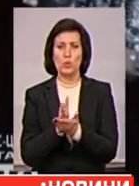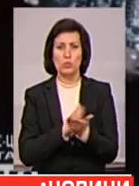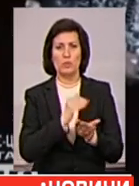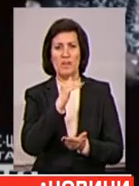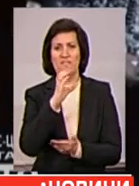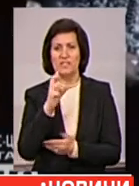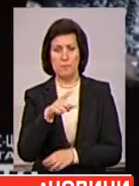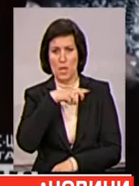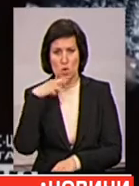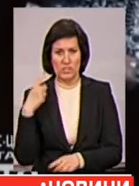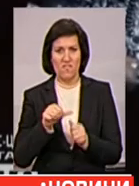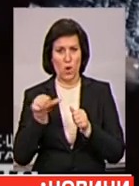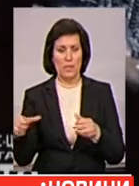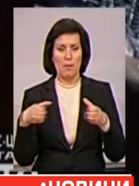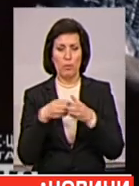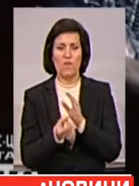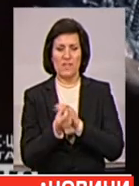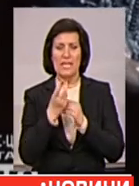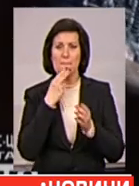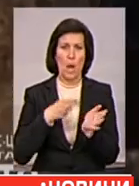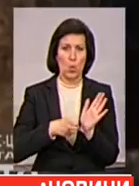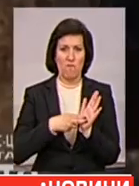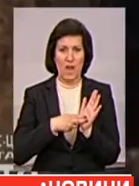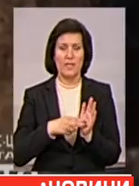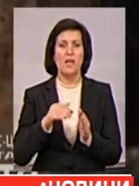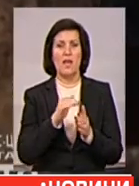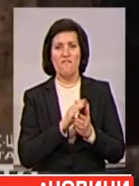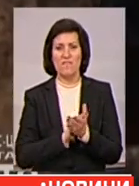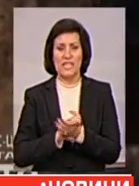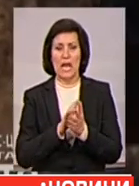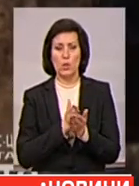ФСБ Росії. На окремих блоках апарата виявлене і маркування Федеральної служби безпеки.